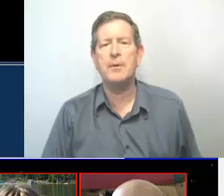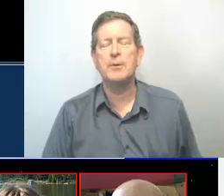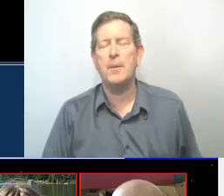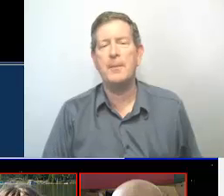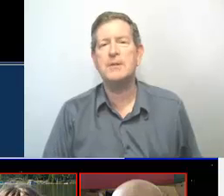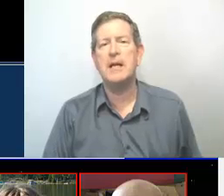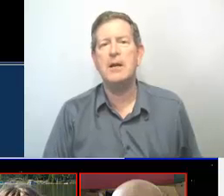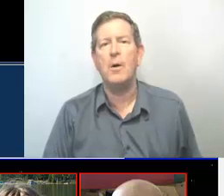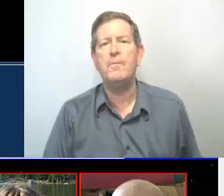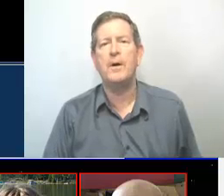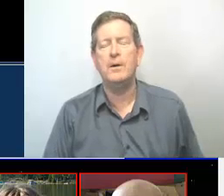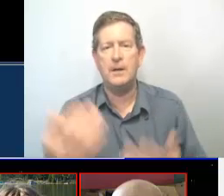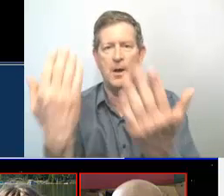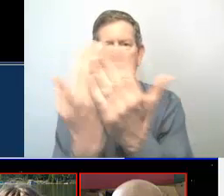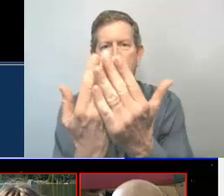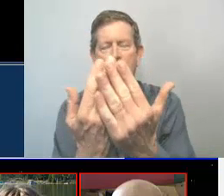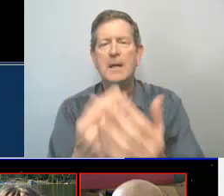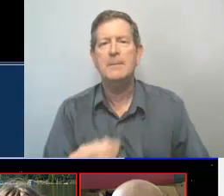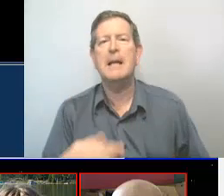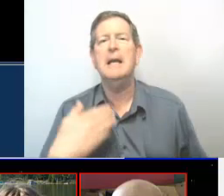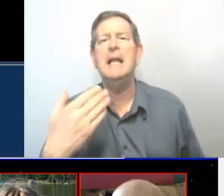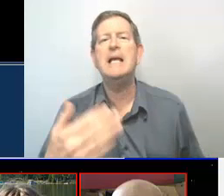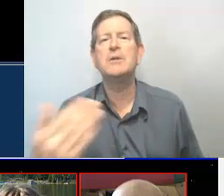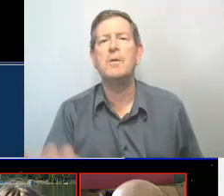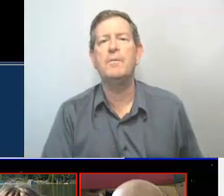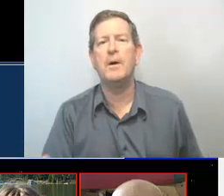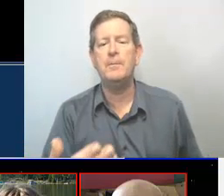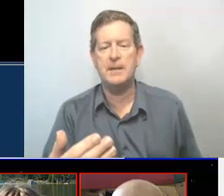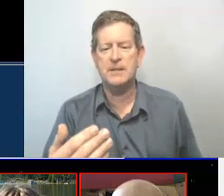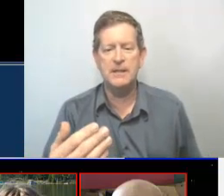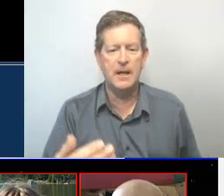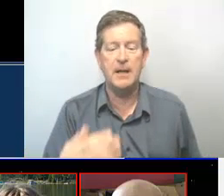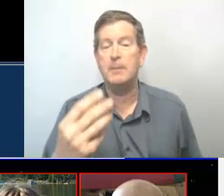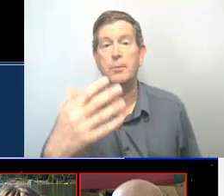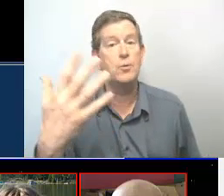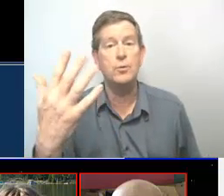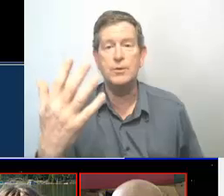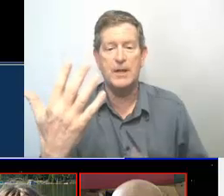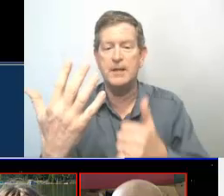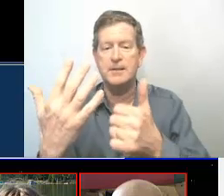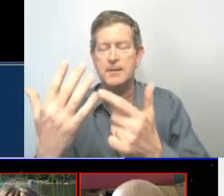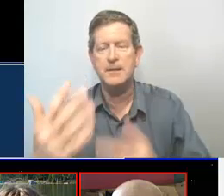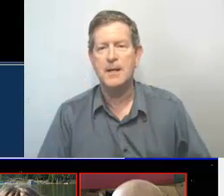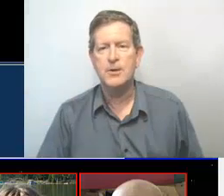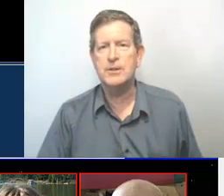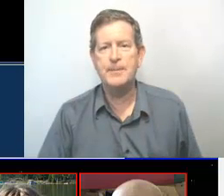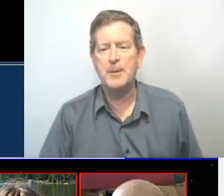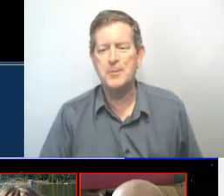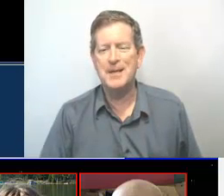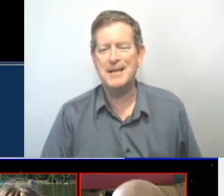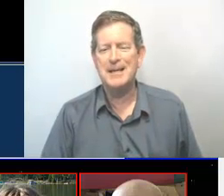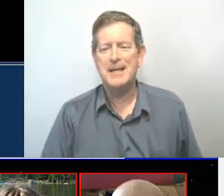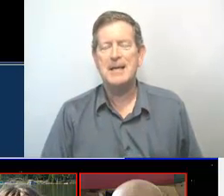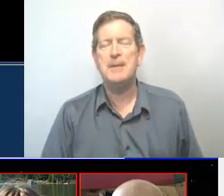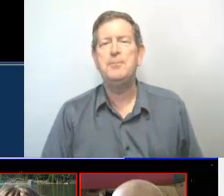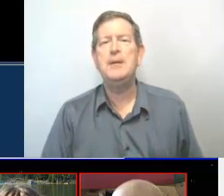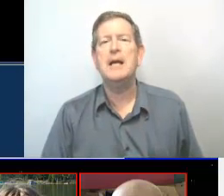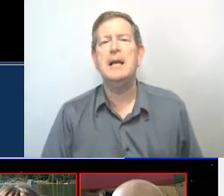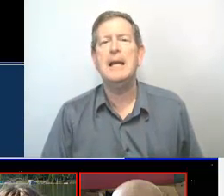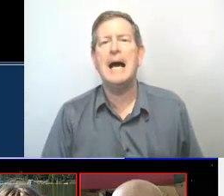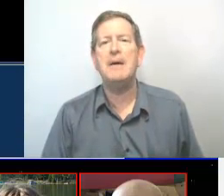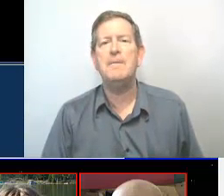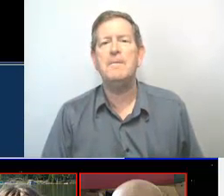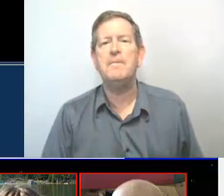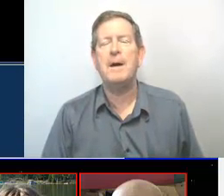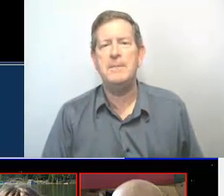pluriel, normalement c'est l'enfant, mais les enfants, parce qu'il y en a beaucoup, 5, 6, je ne sais pas combien, et